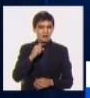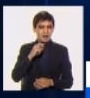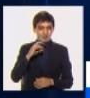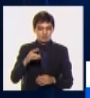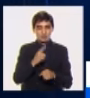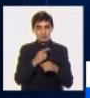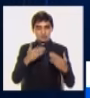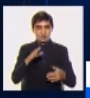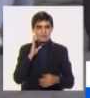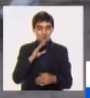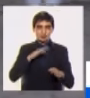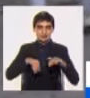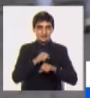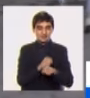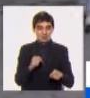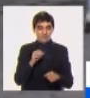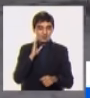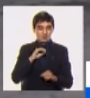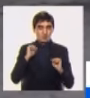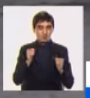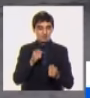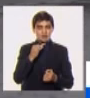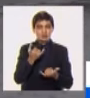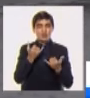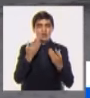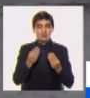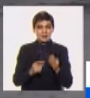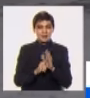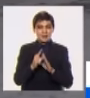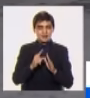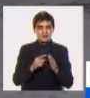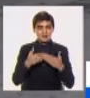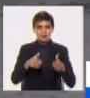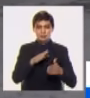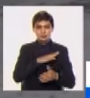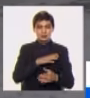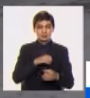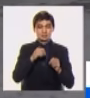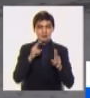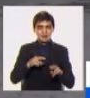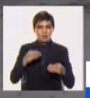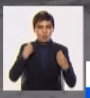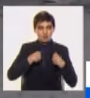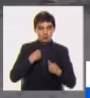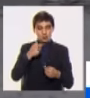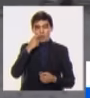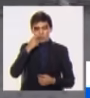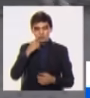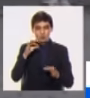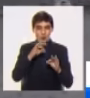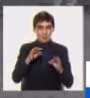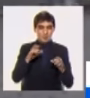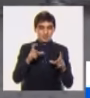нет вода ещё очень холодная сегодня же открылись бутики и бутики одежды обуви и других